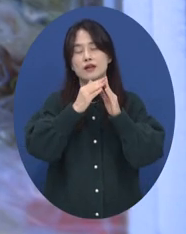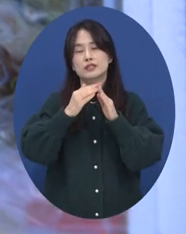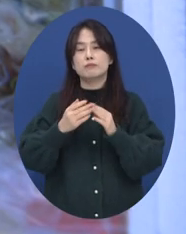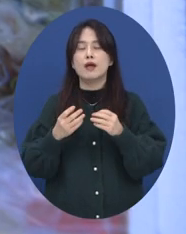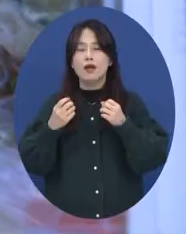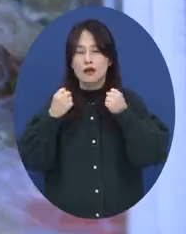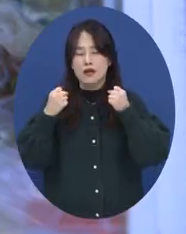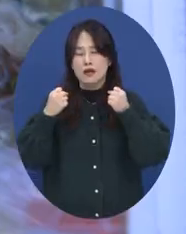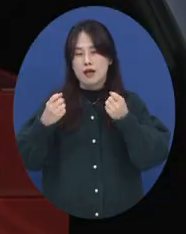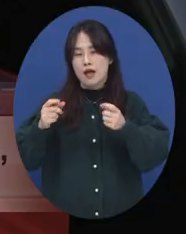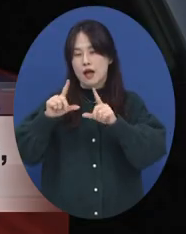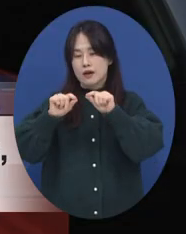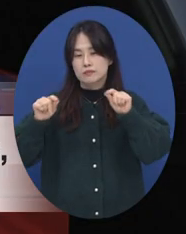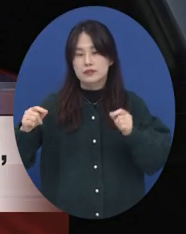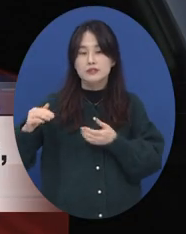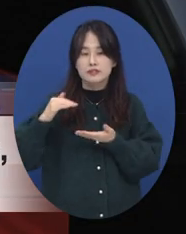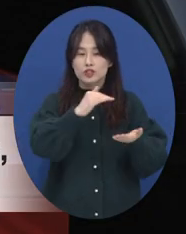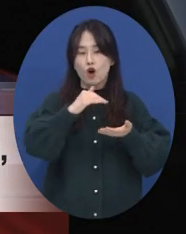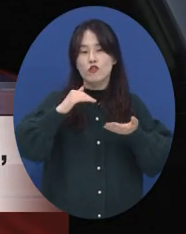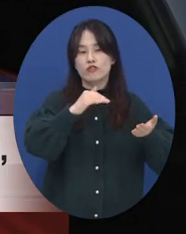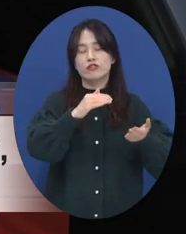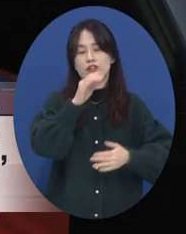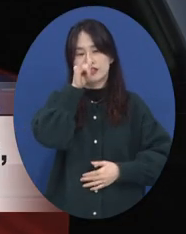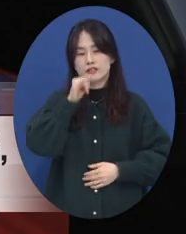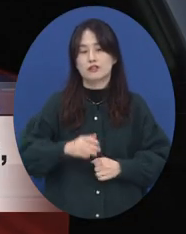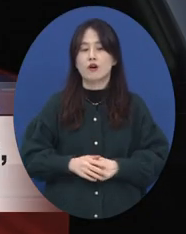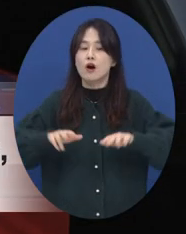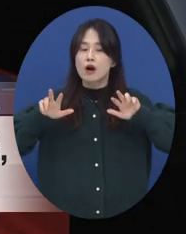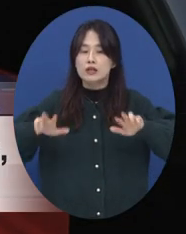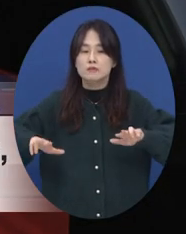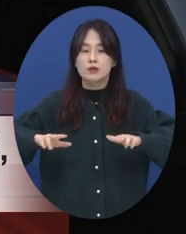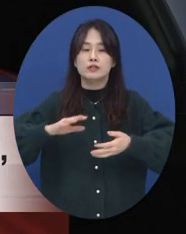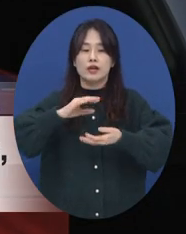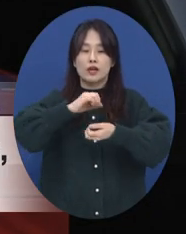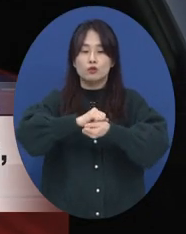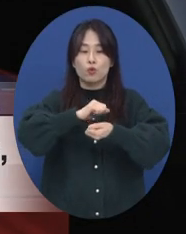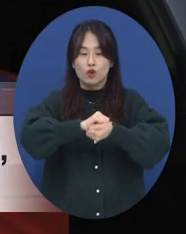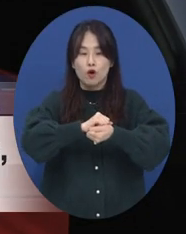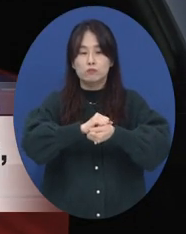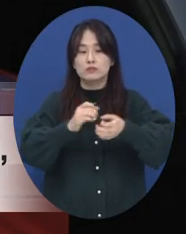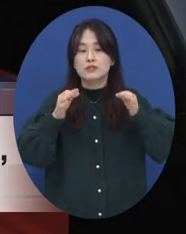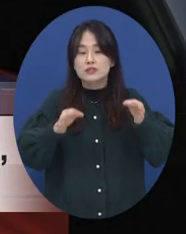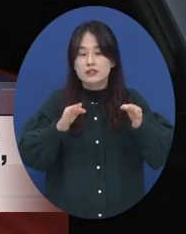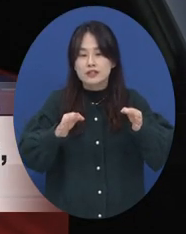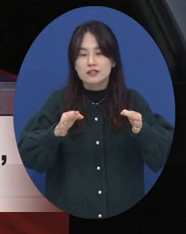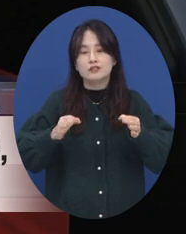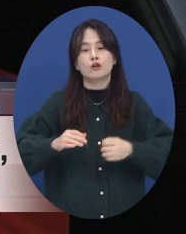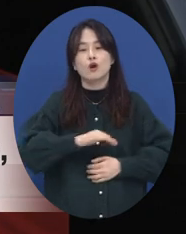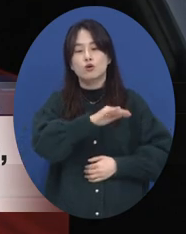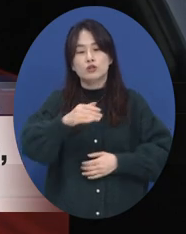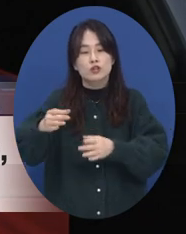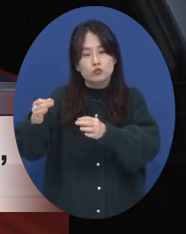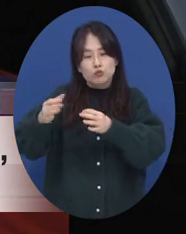신선식품 상자입니다. 이번에 농협에서 저희 봉사센터에 공급을 해주신 것은